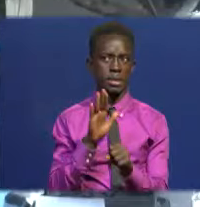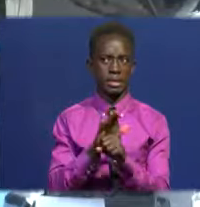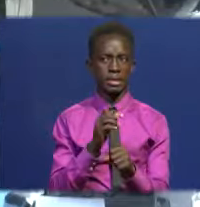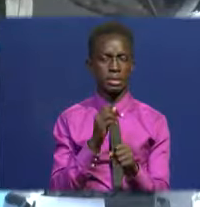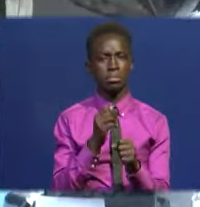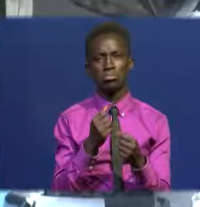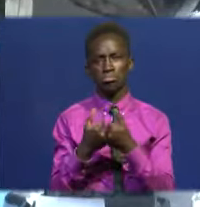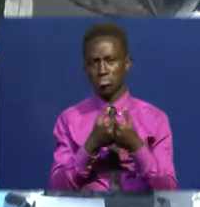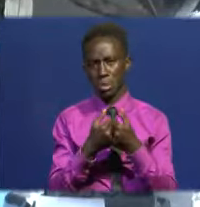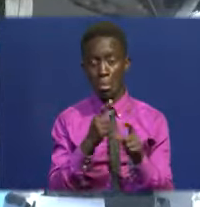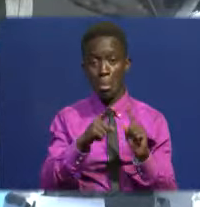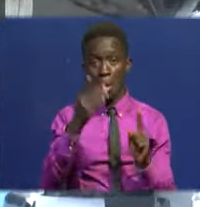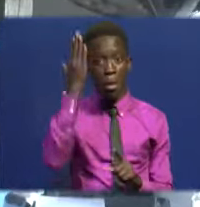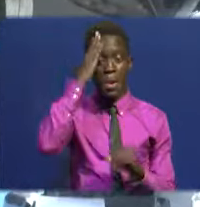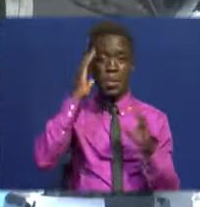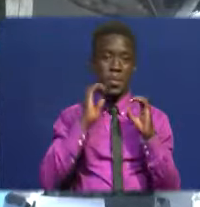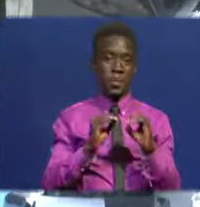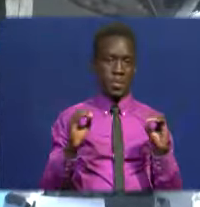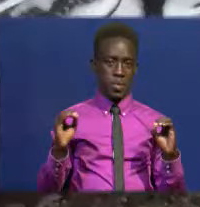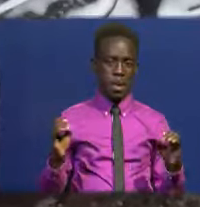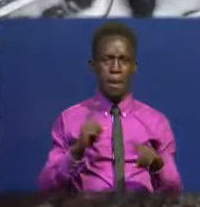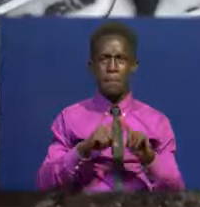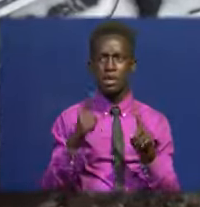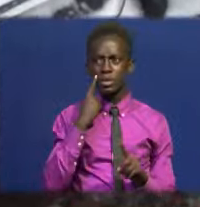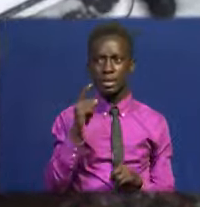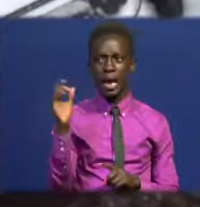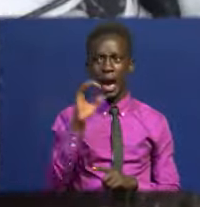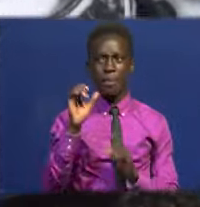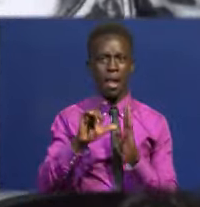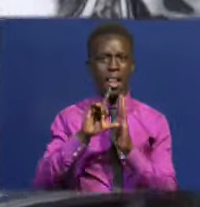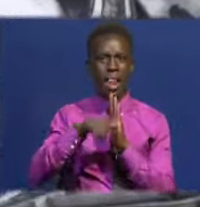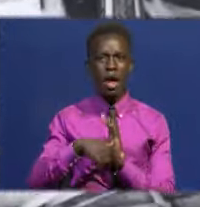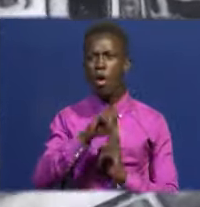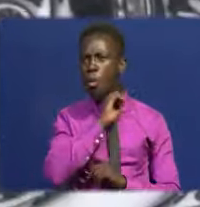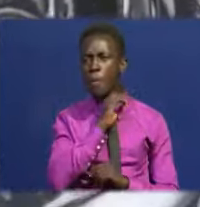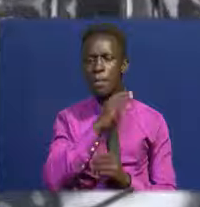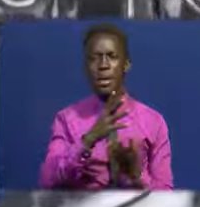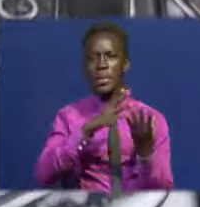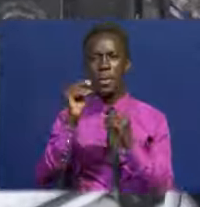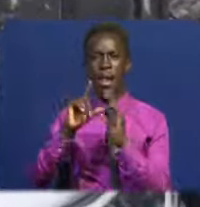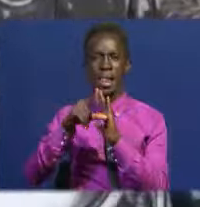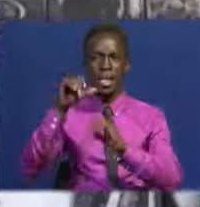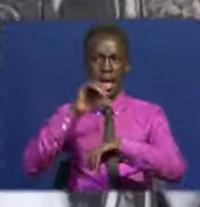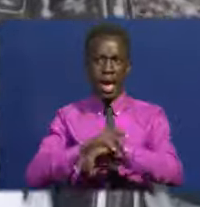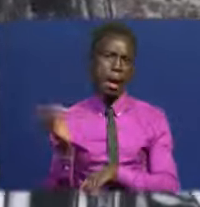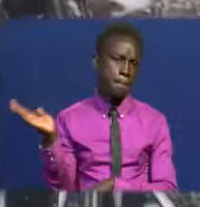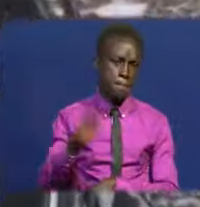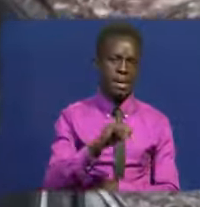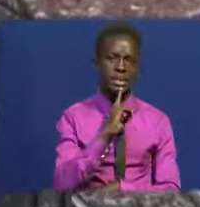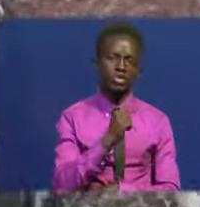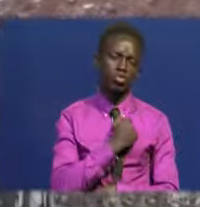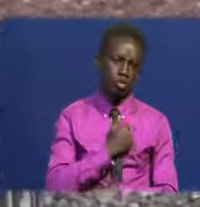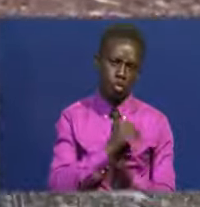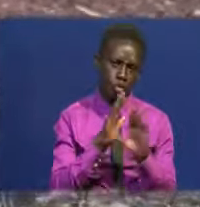ujui, but mostly unapata customer anasema hivyo, baadaye anakuja anaipata, anakuja anasema yeye pole nini, vitu kama